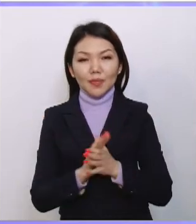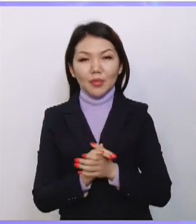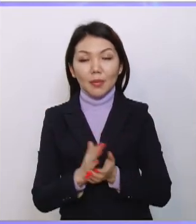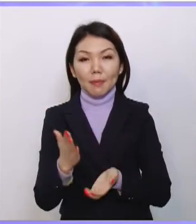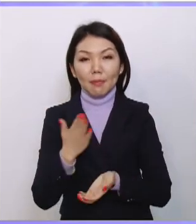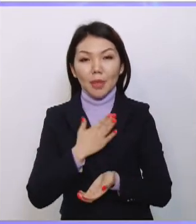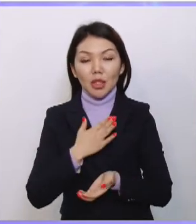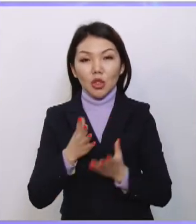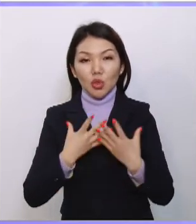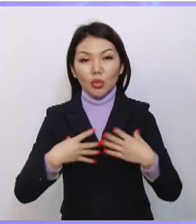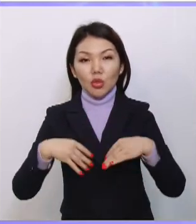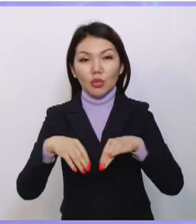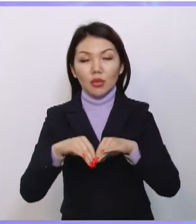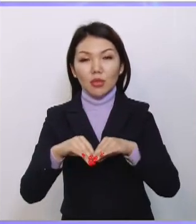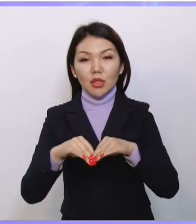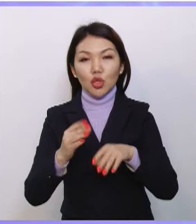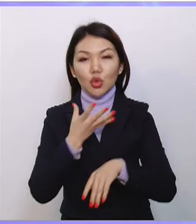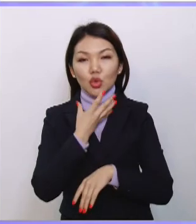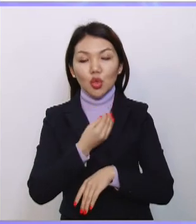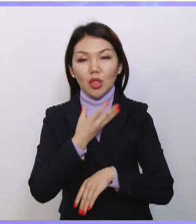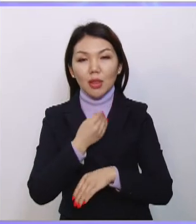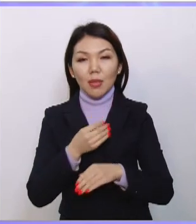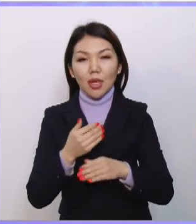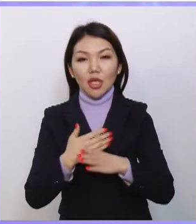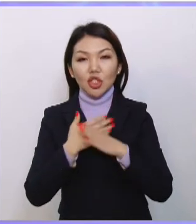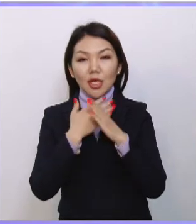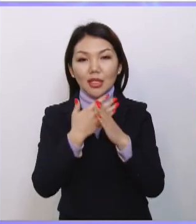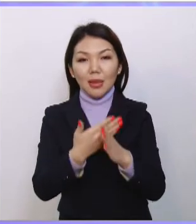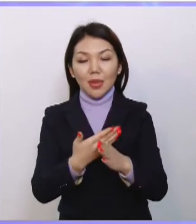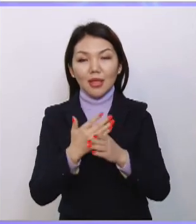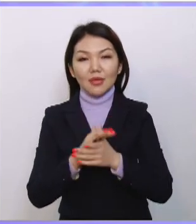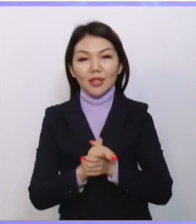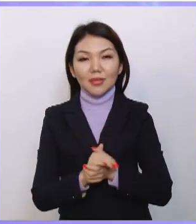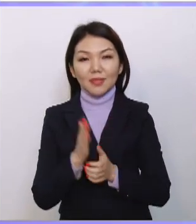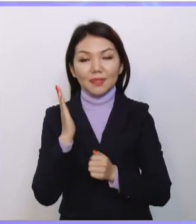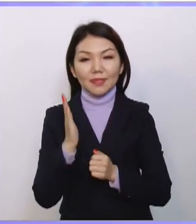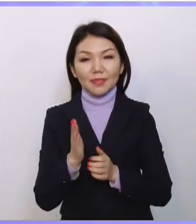Биз үйбүлөбүз менен чоң атама жардам беребиз.